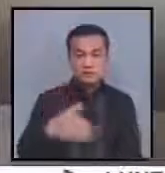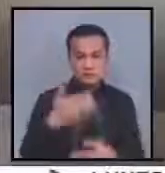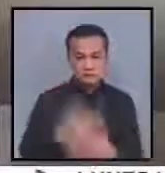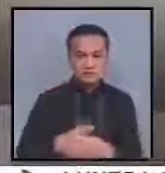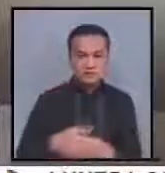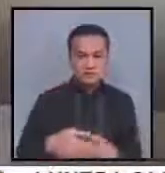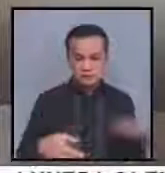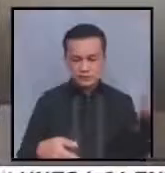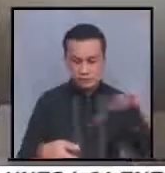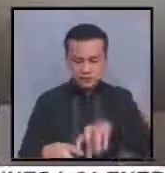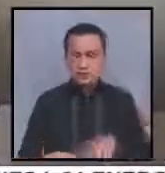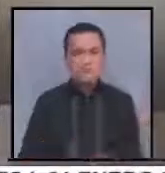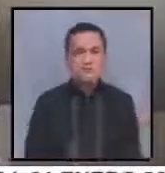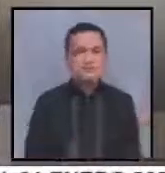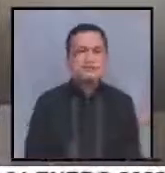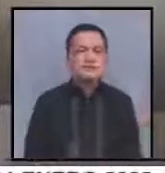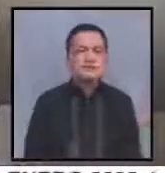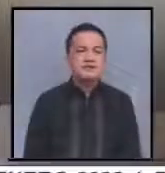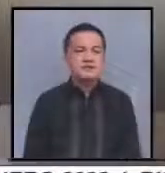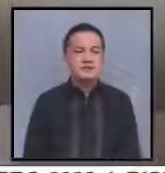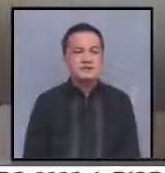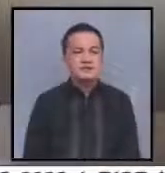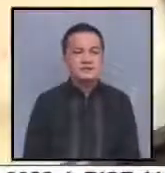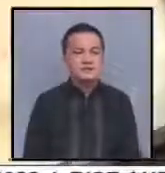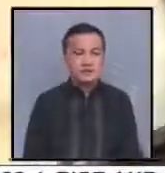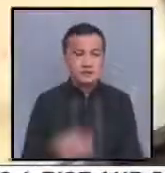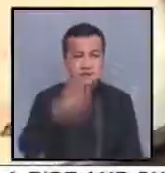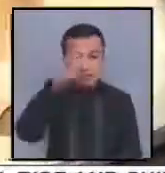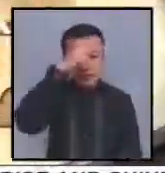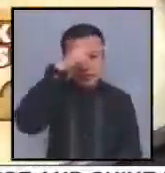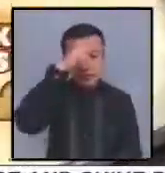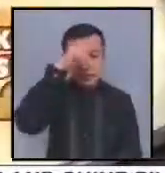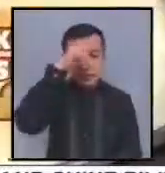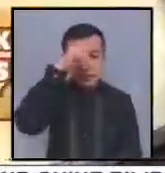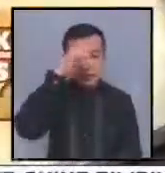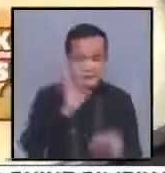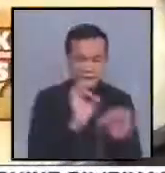Lagay na natin yung ating chicken popper. So, pre-cook na to.